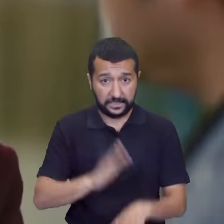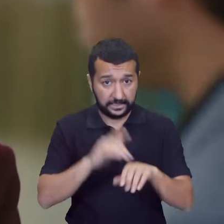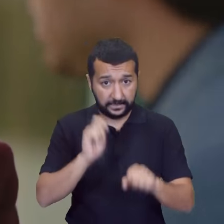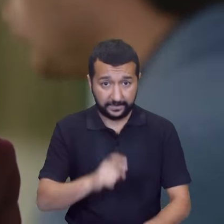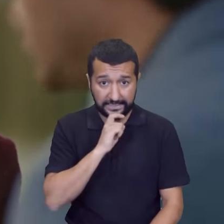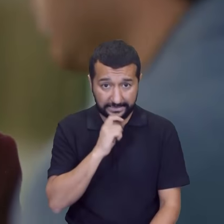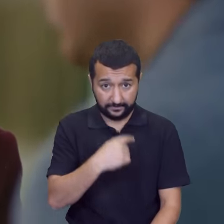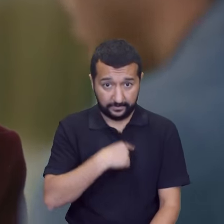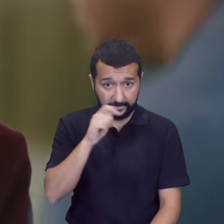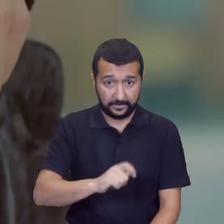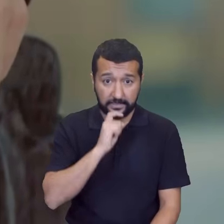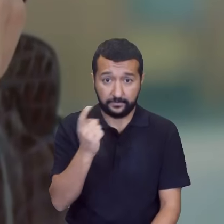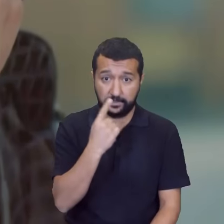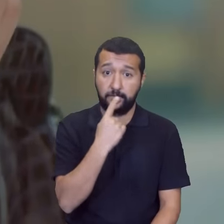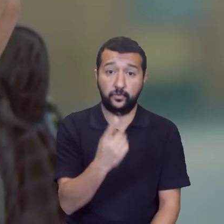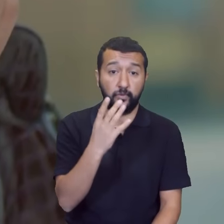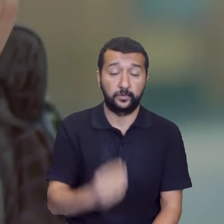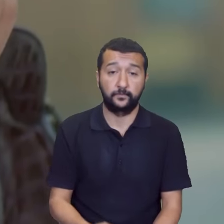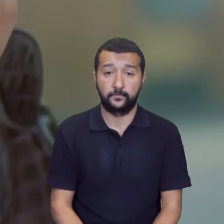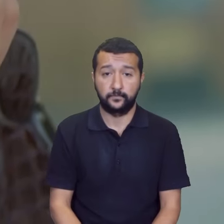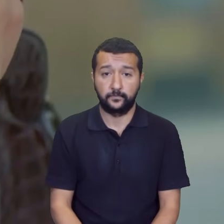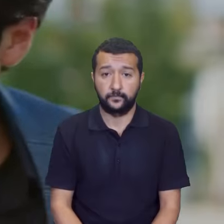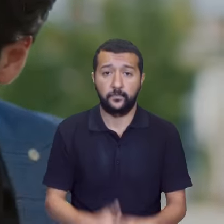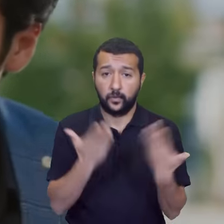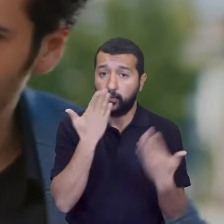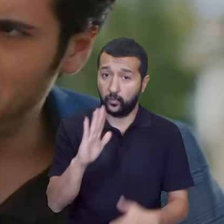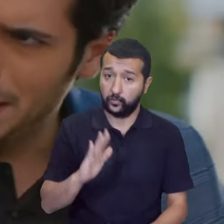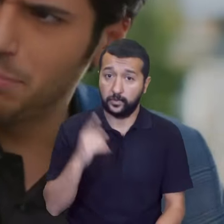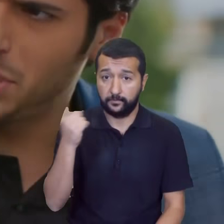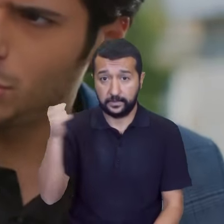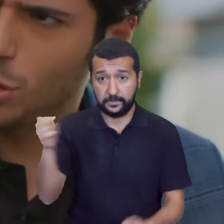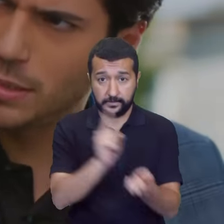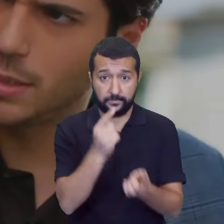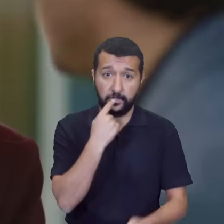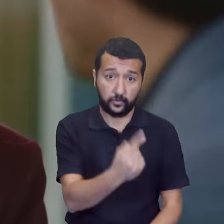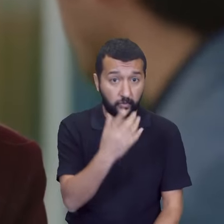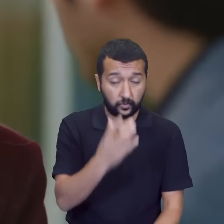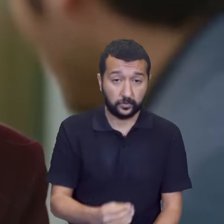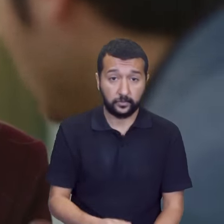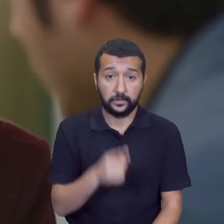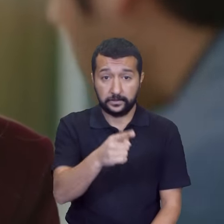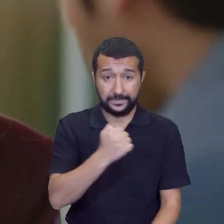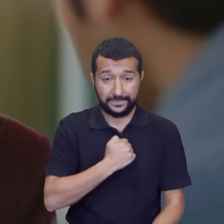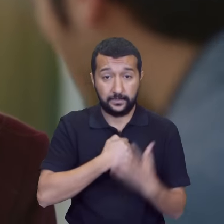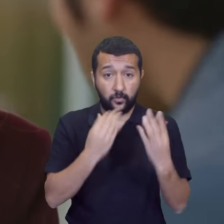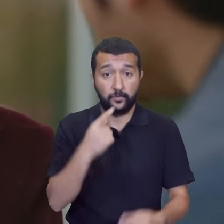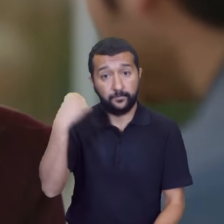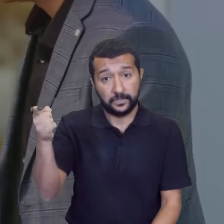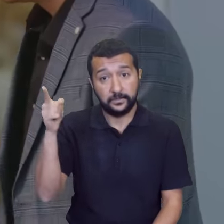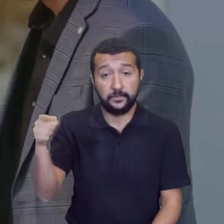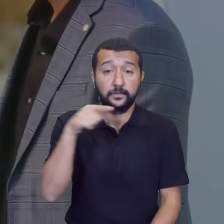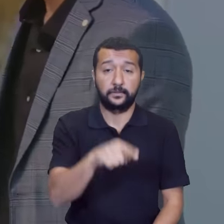yaptım? Yani yanlış bir şey mi söyledim? Ya yoksa birileri mi bir şey söyledi? Canını mı sıktı biri?